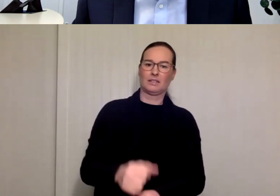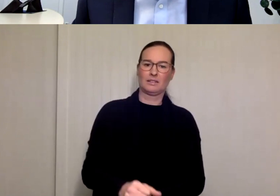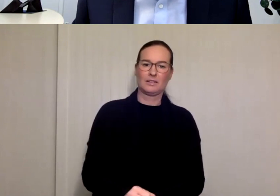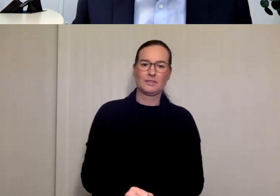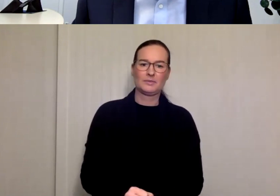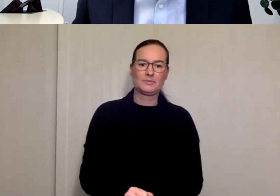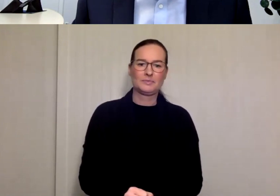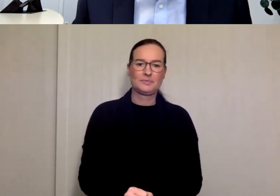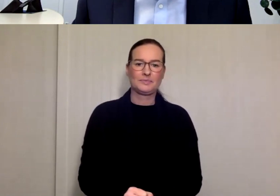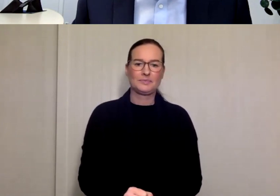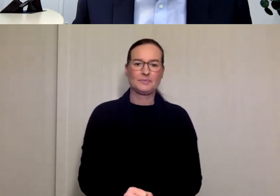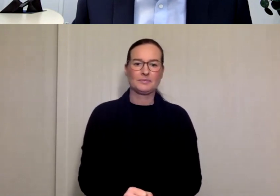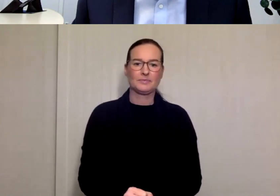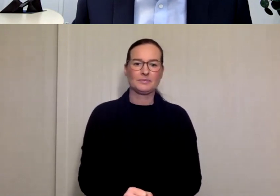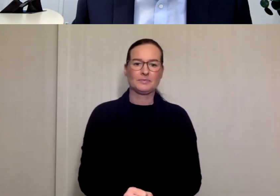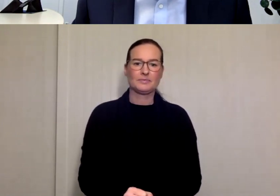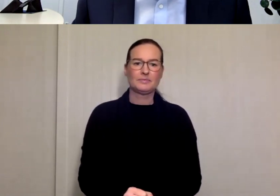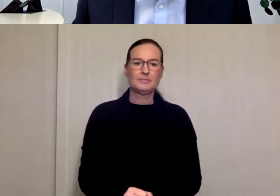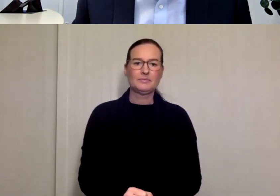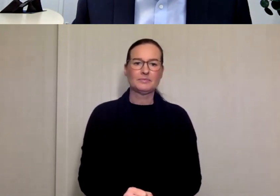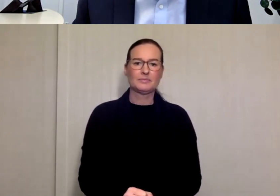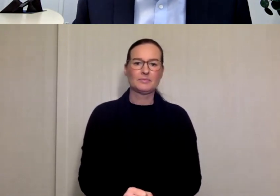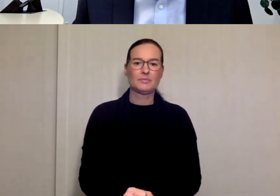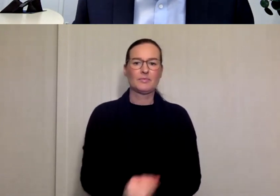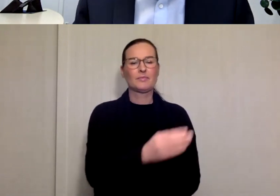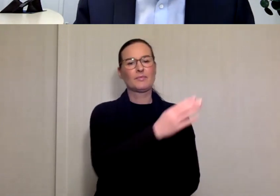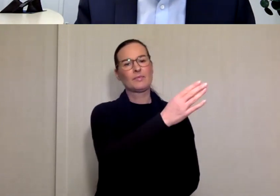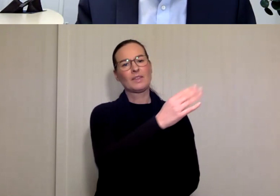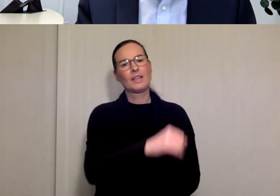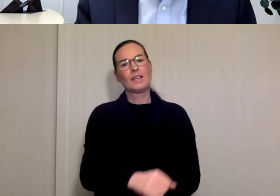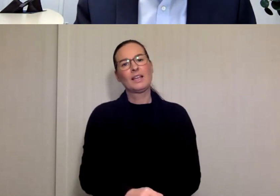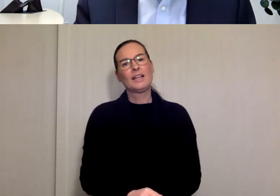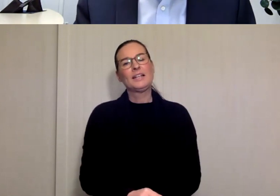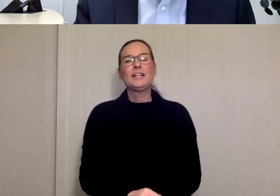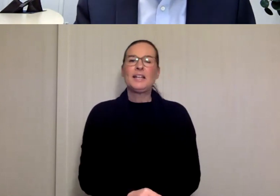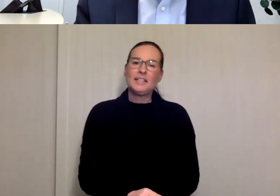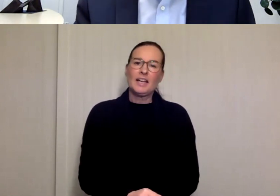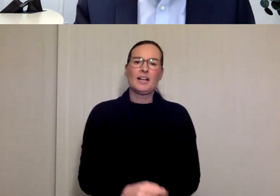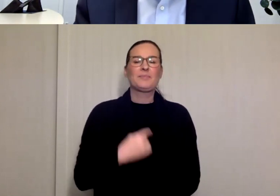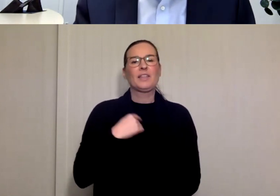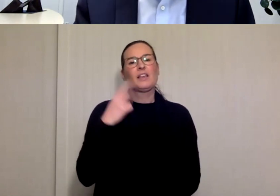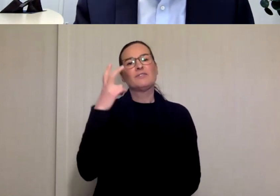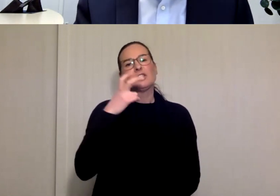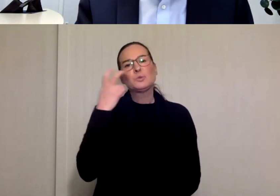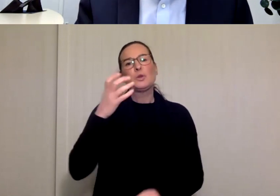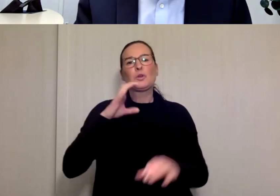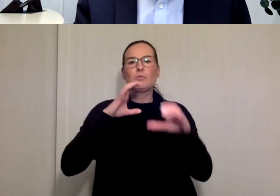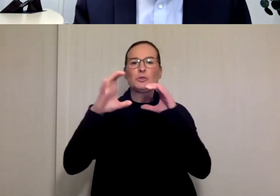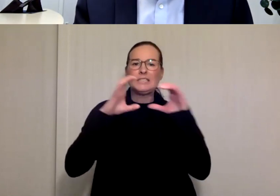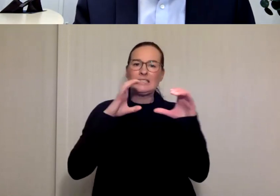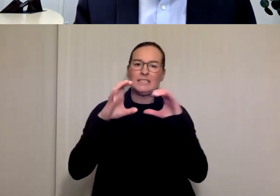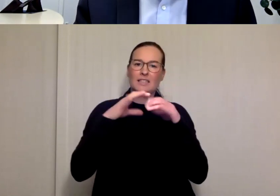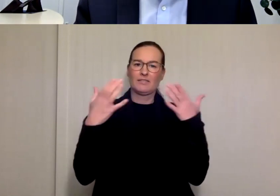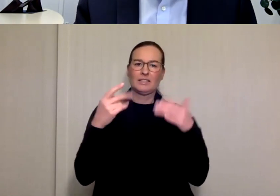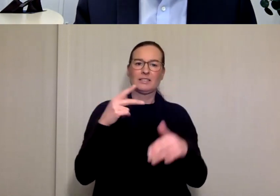Ja, sicherlich in einem gewissen Rahmen. Ich meine, das, was ich versuche auch zu kommunizieren, dass wir versuchen, mit dieser